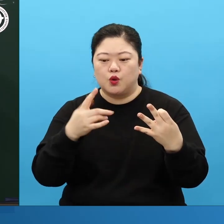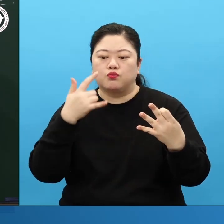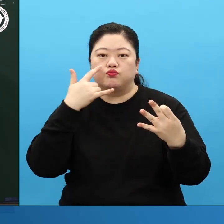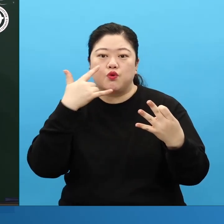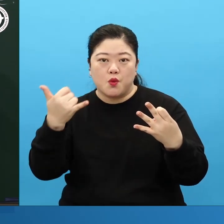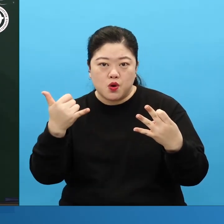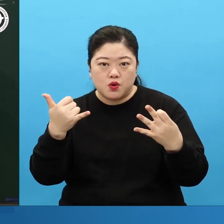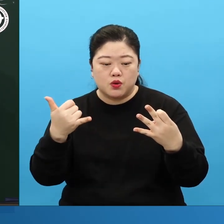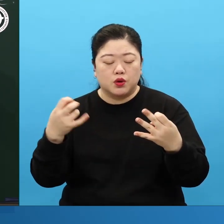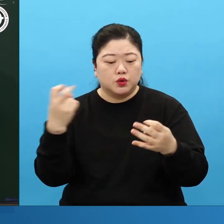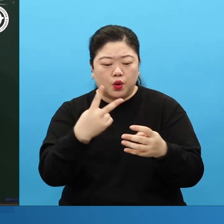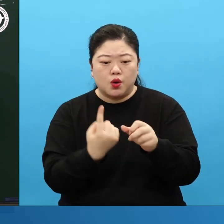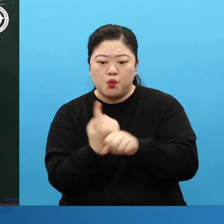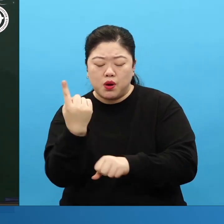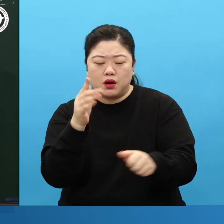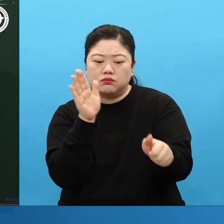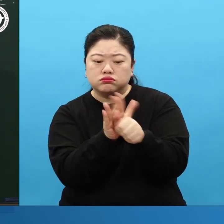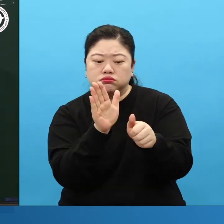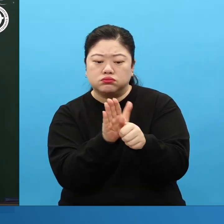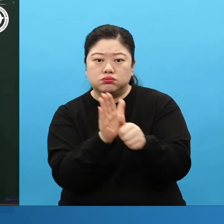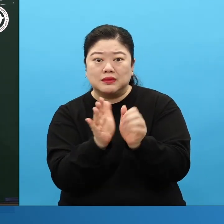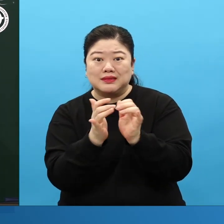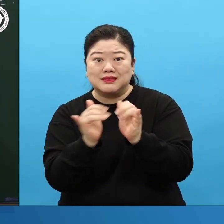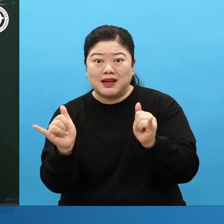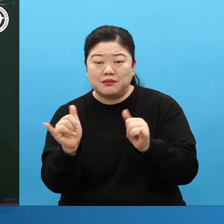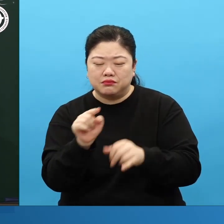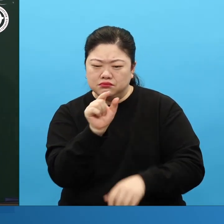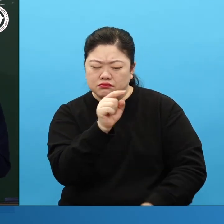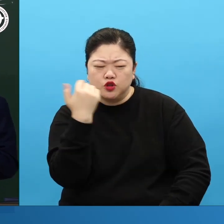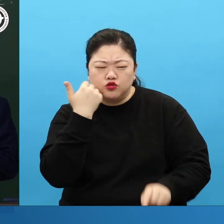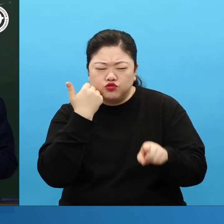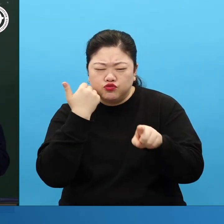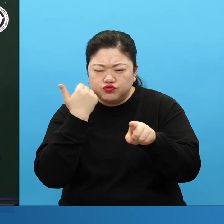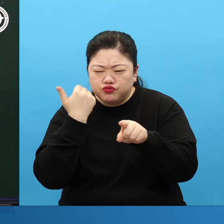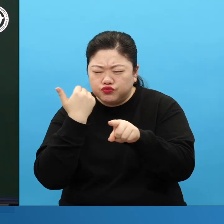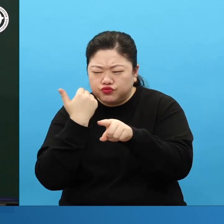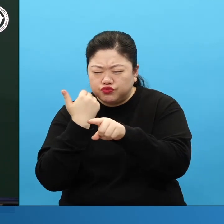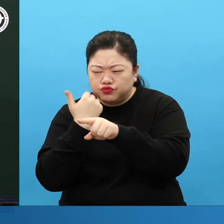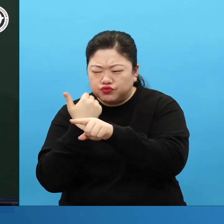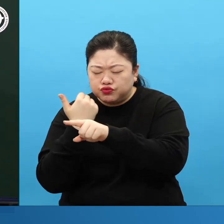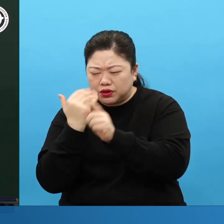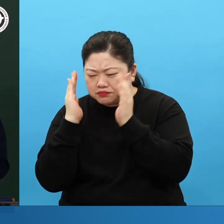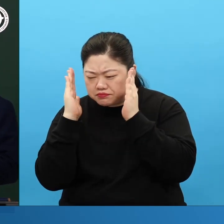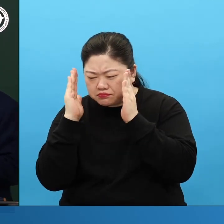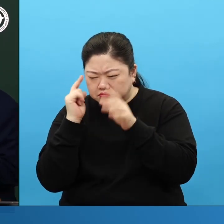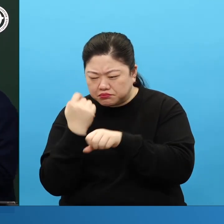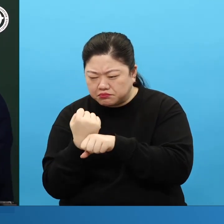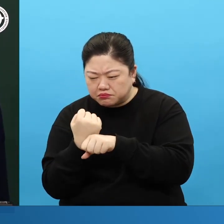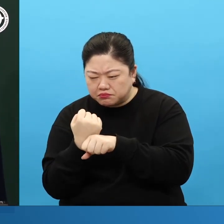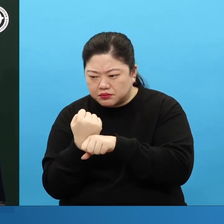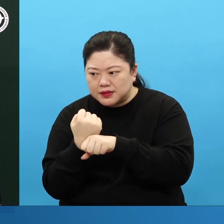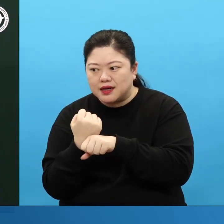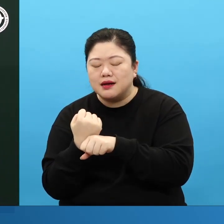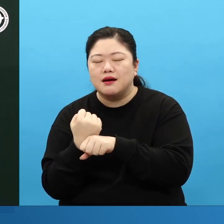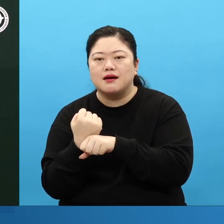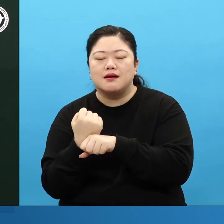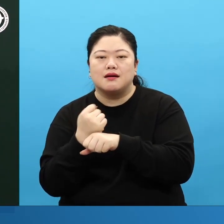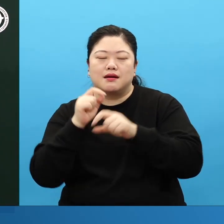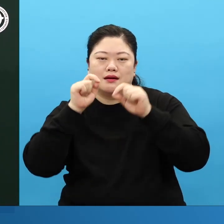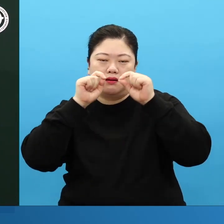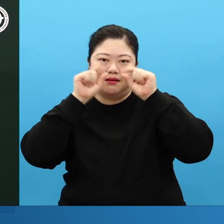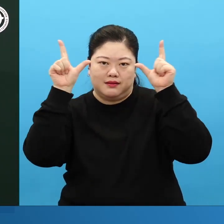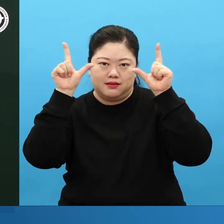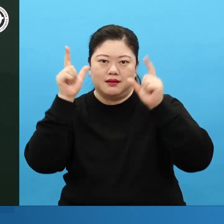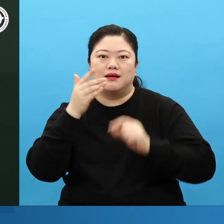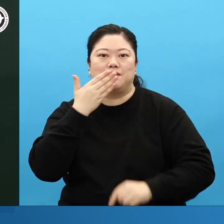도운 사람들 이걸 공부해 보면 다 나와요. Por ejemplo, si vemos los 7 remanentes, esos dirigentes que los levantaron, los padres y